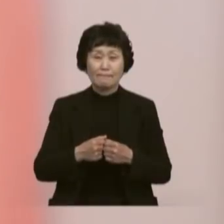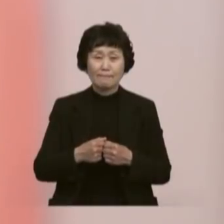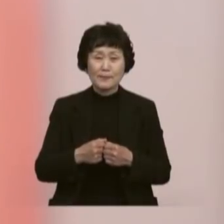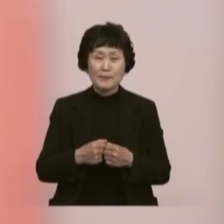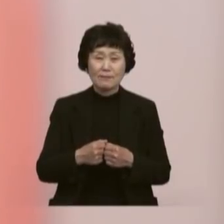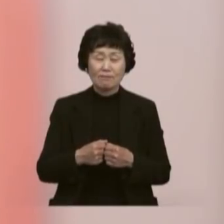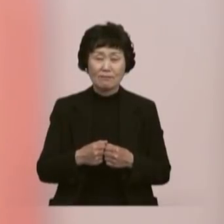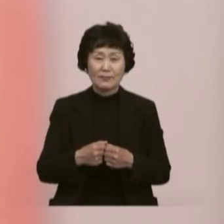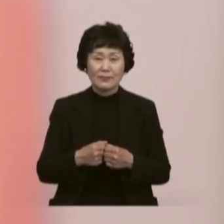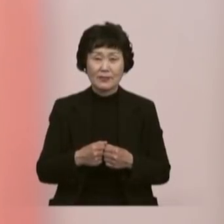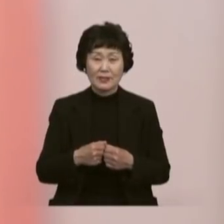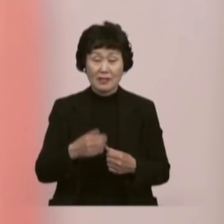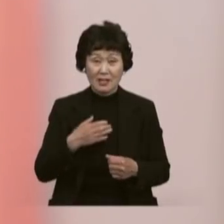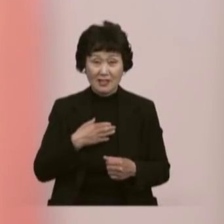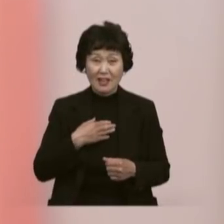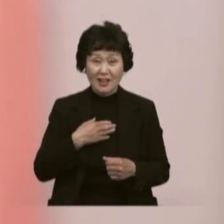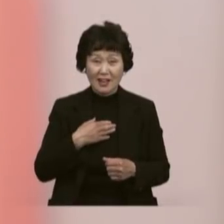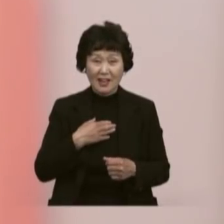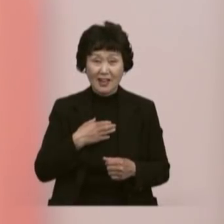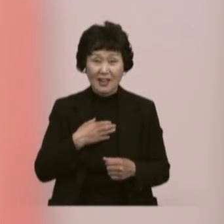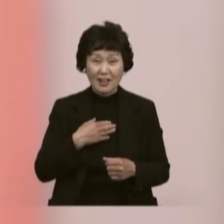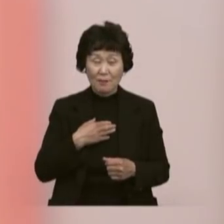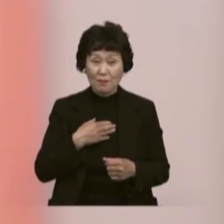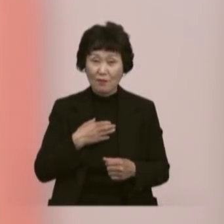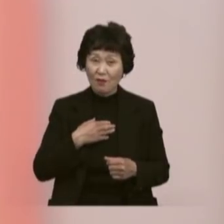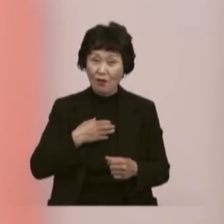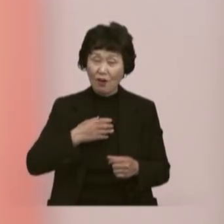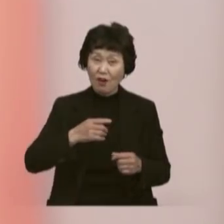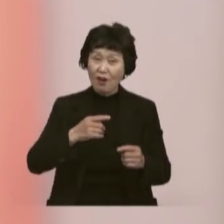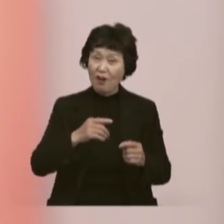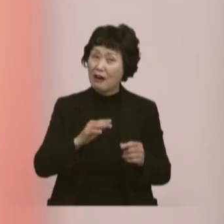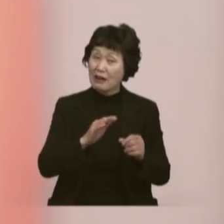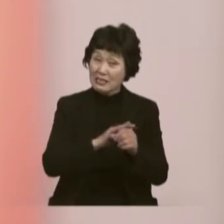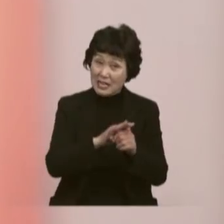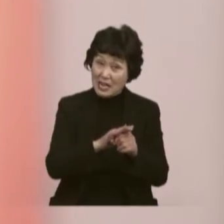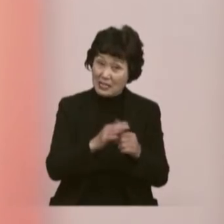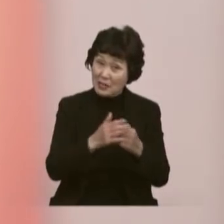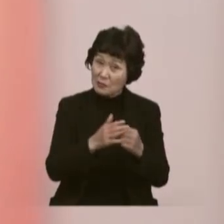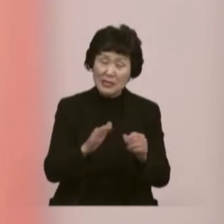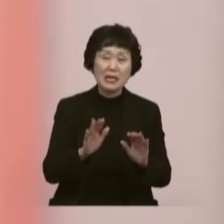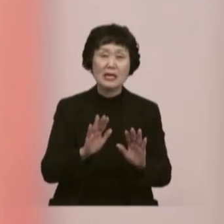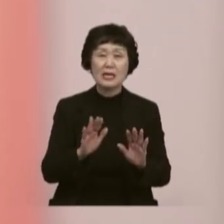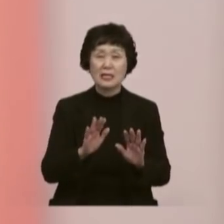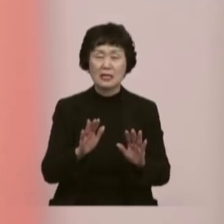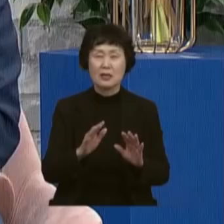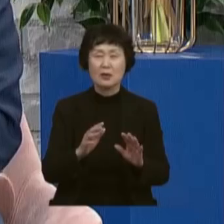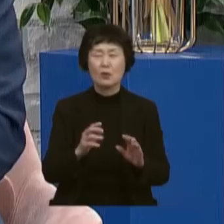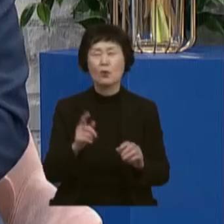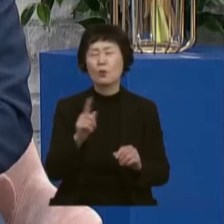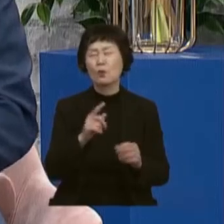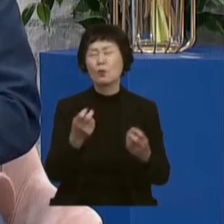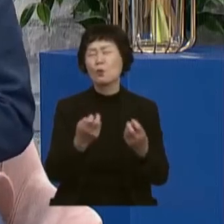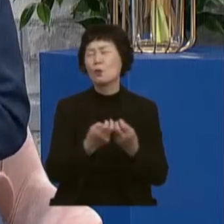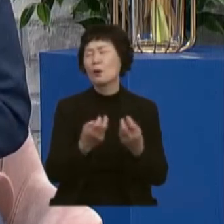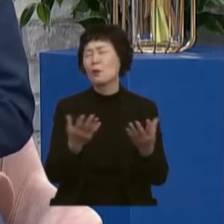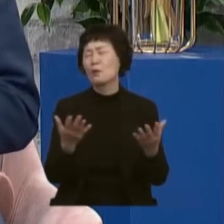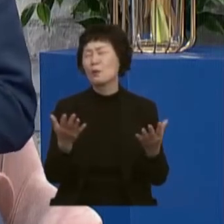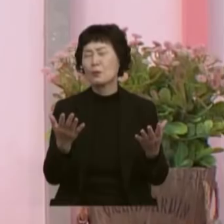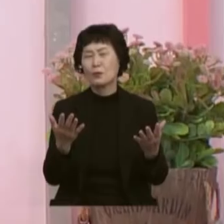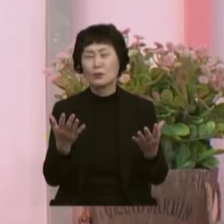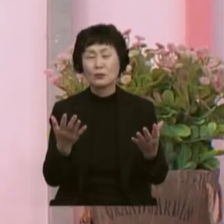뭐 제가 교회 가서 그 얘기하는데 뭐 사랑해서? 아, 아니요. 방법이 없었어요. 방법이